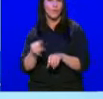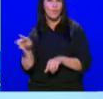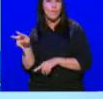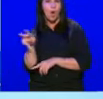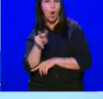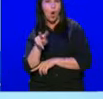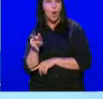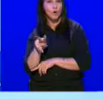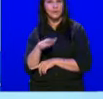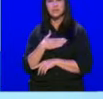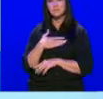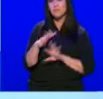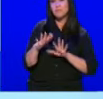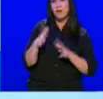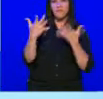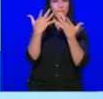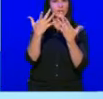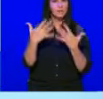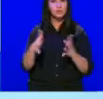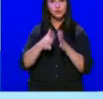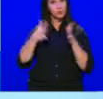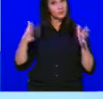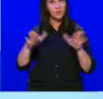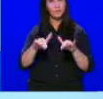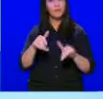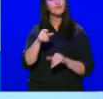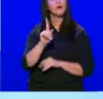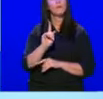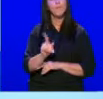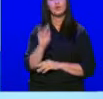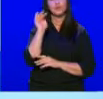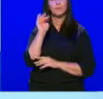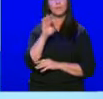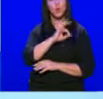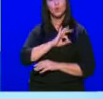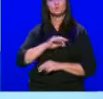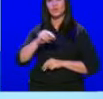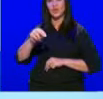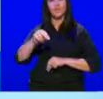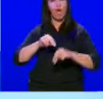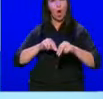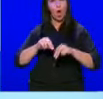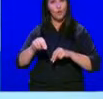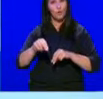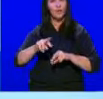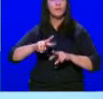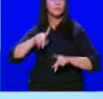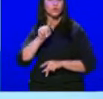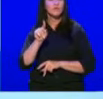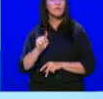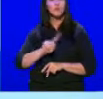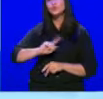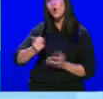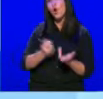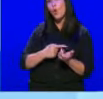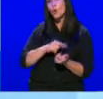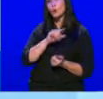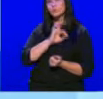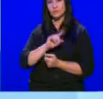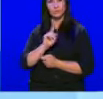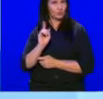пак имат някакво математическо мнозинство, се приема, че това може да бъде успешен ход. Друг е въпросът, доколко успешен може да